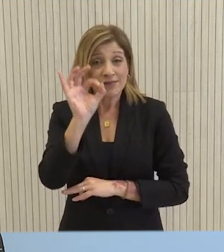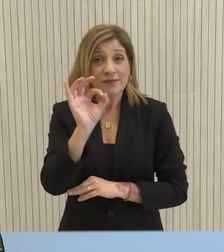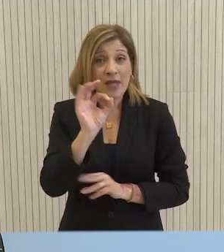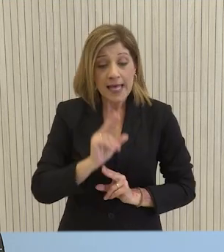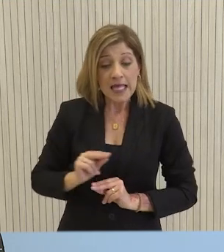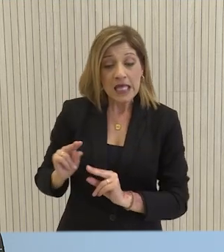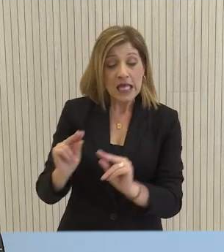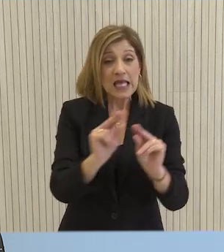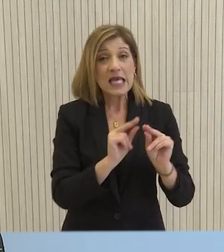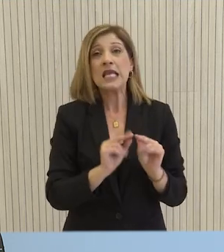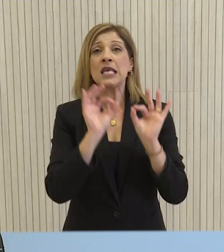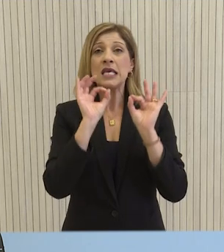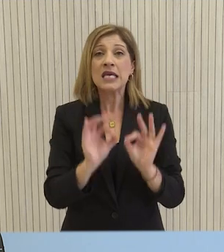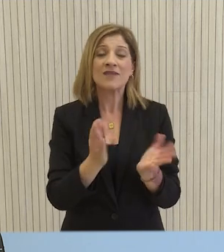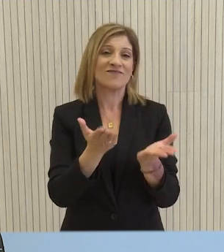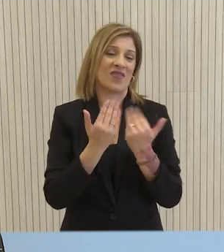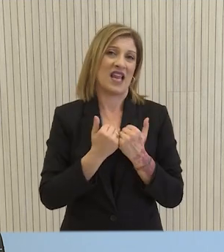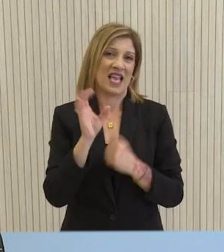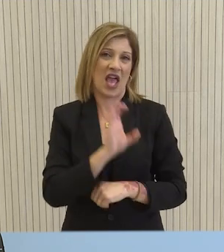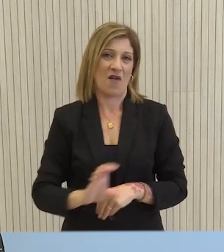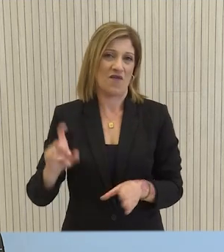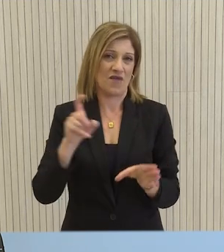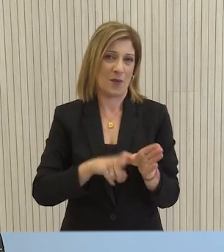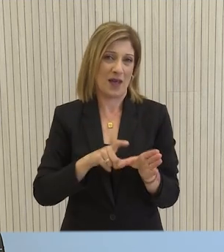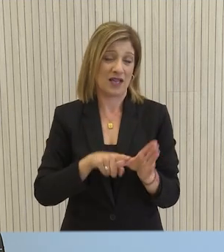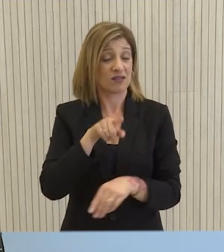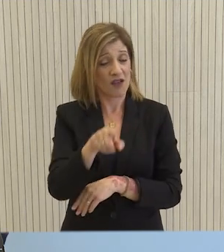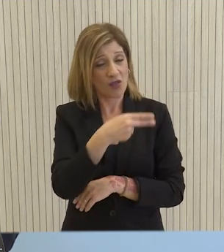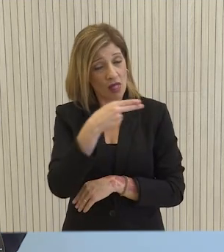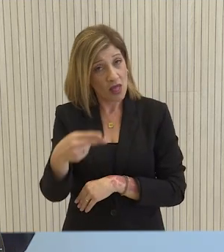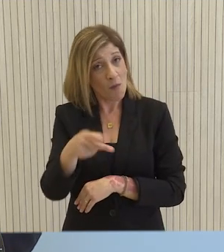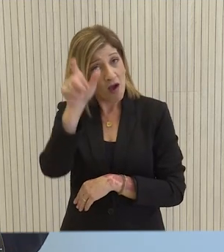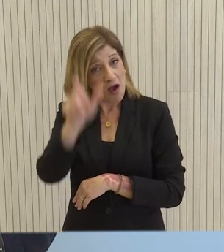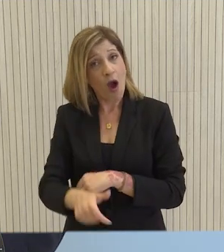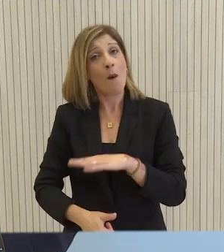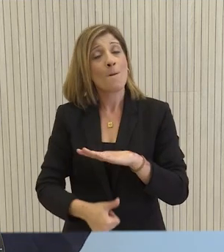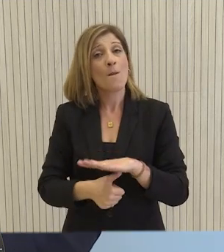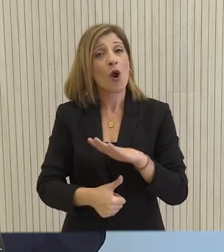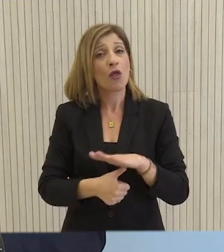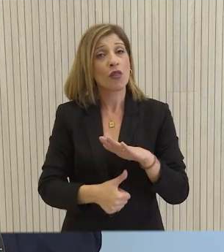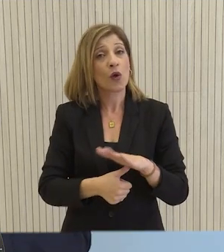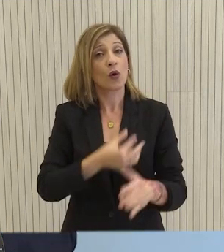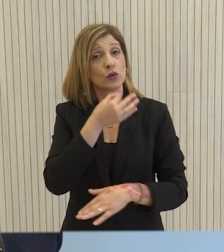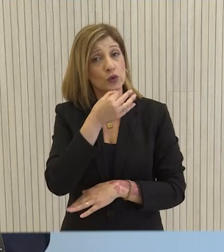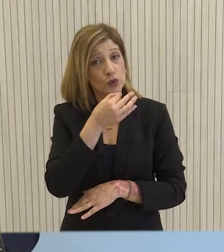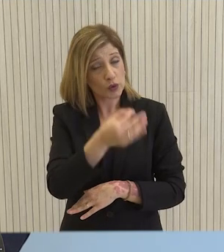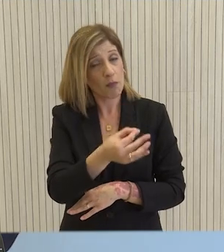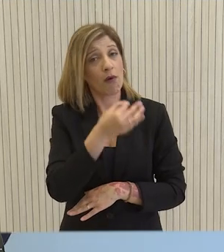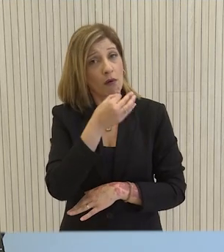κοινή τοποθέτηση ως Ευρωπαϊκή Ένωση. Ένα ζήτημα το οποίο και ο ίδιος ο πρόεδρος της Δημοκρατίας έχει αναφέρει